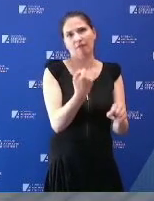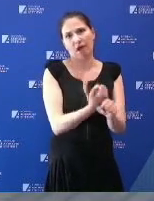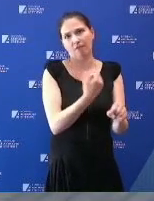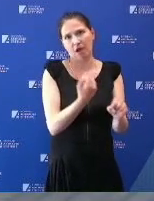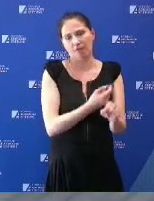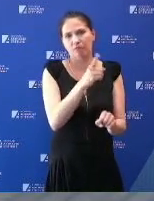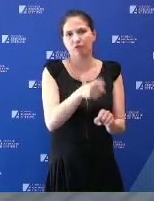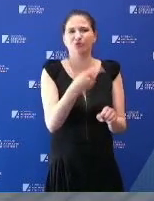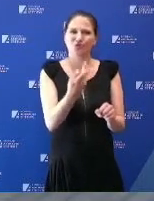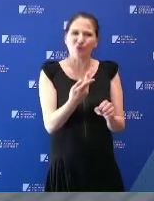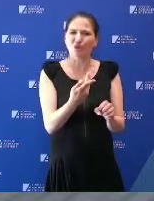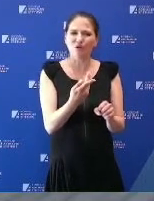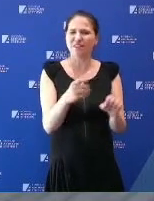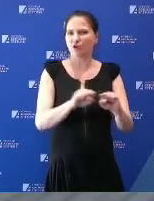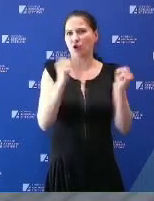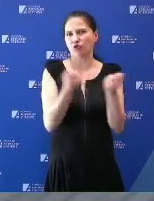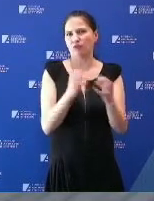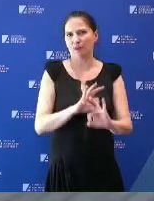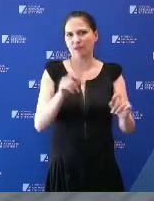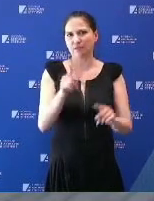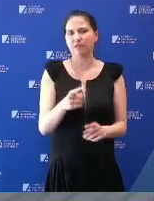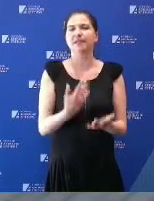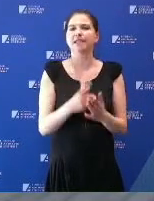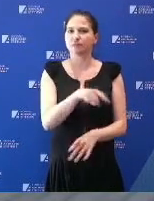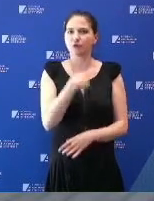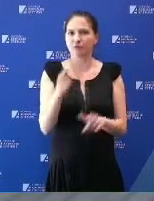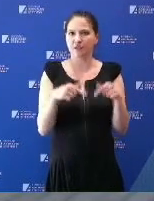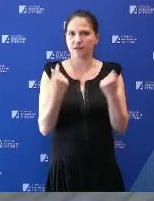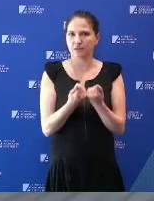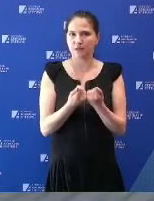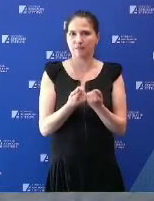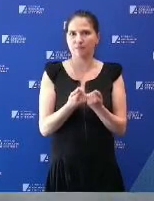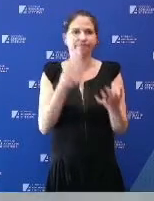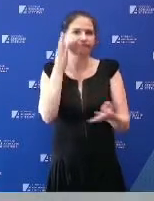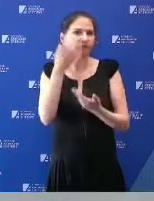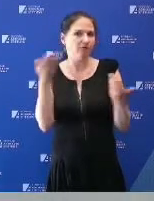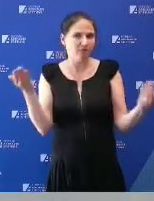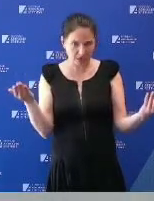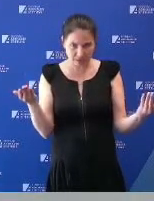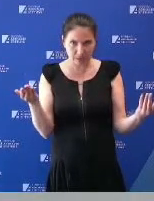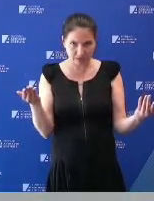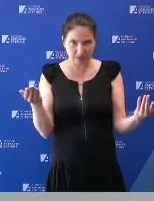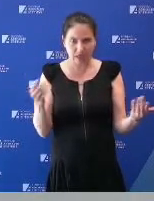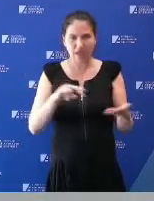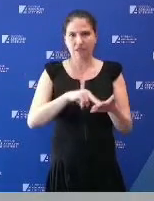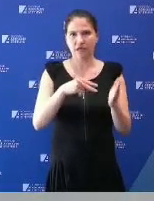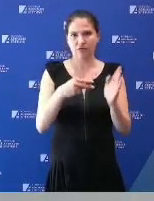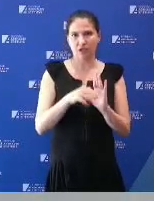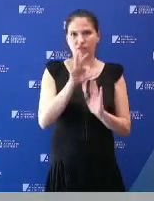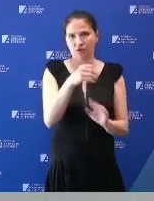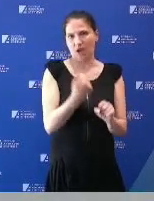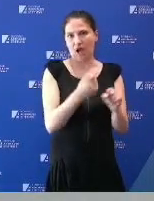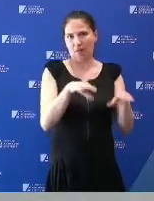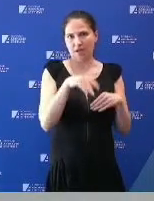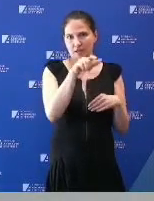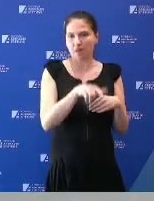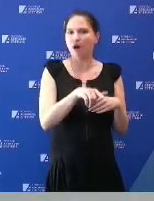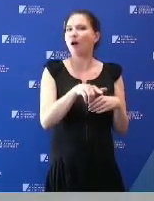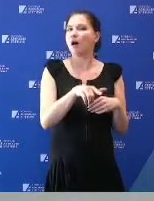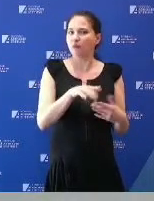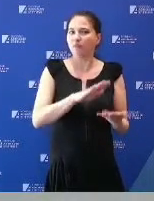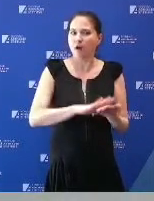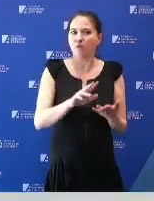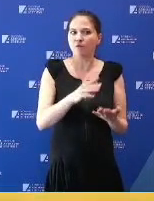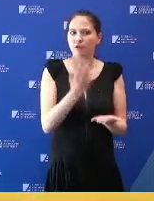besser machen. Deshalb haben mein Team und ich beschlossen, dass wir die Technologien, die Disruptionen für die ArbeiterInnen herbeiführen